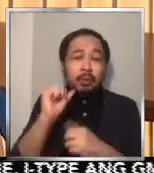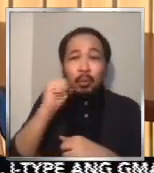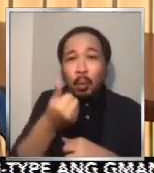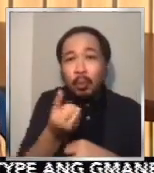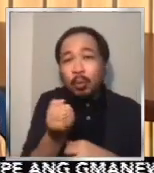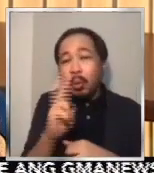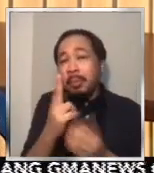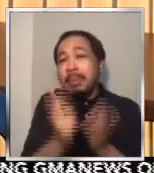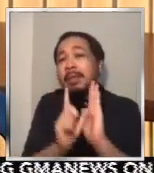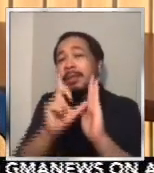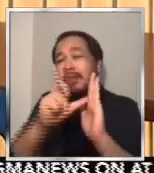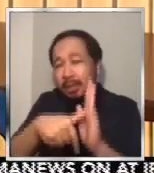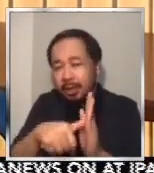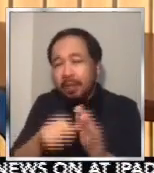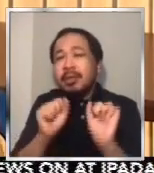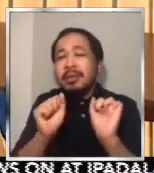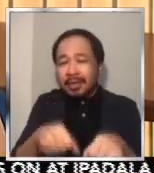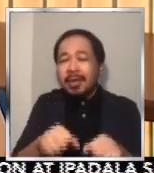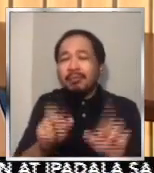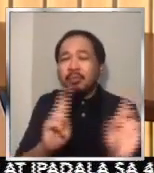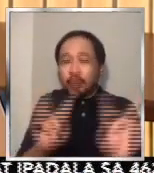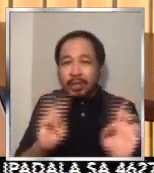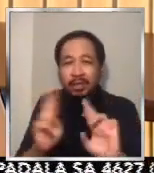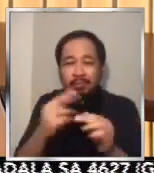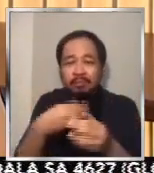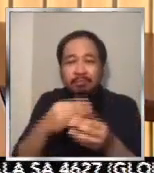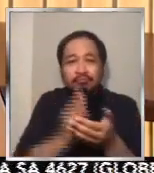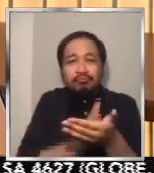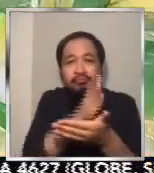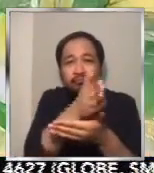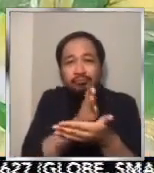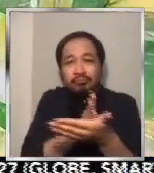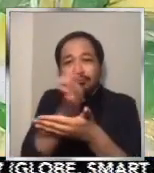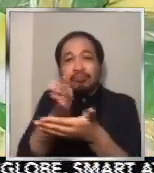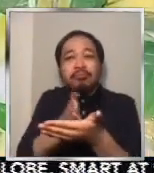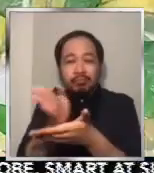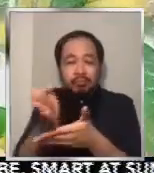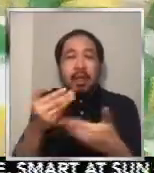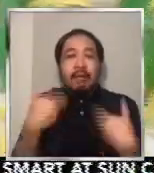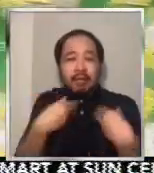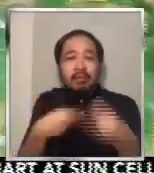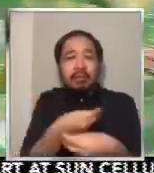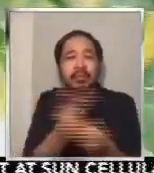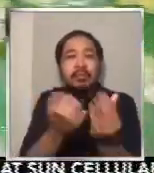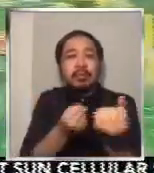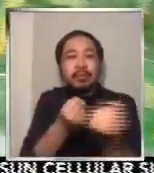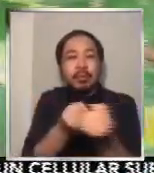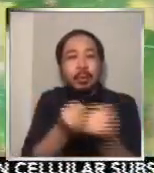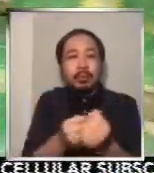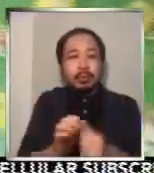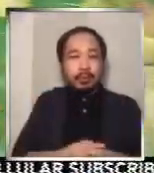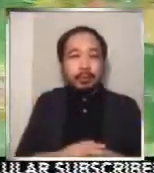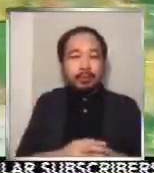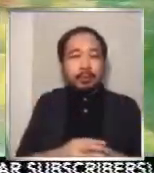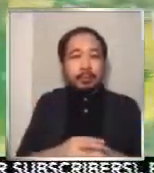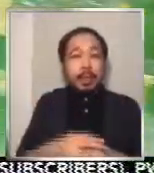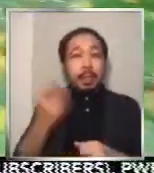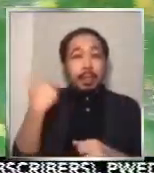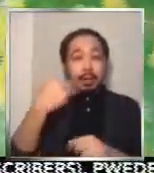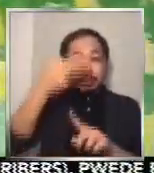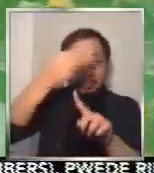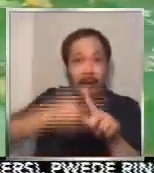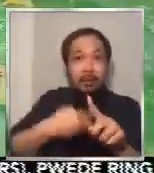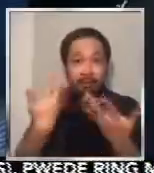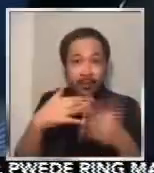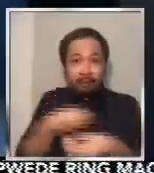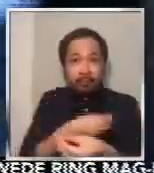yung mag-iikot namin mga tao, magpapadala na po kaagad kami. Noong Marso pa na ipamahagi ang unang batch ng food pack para sa mga residente